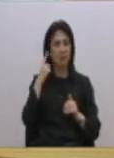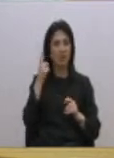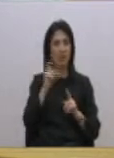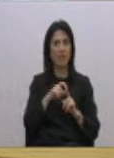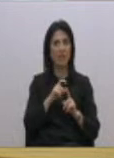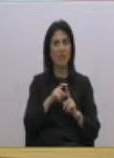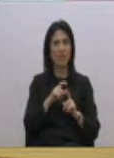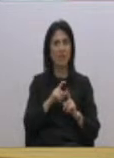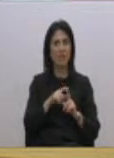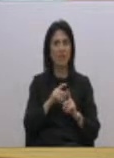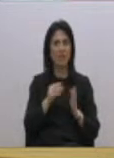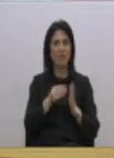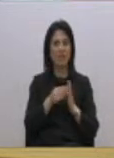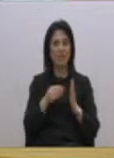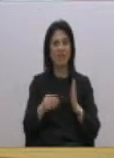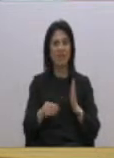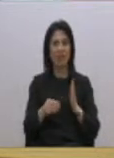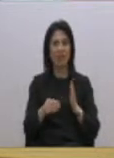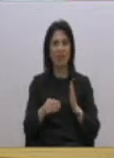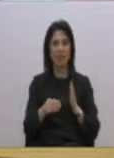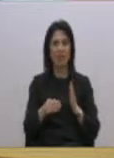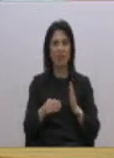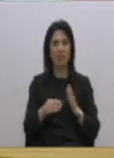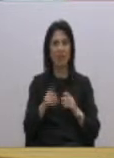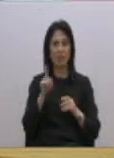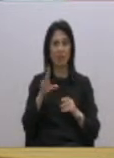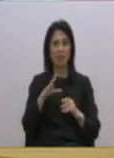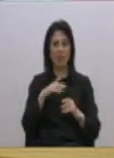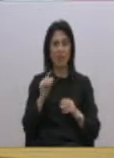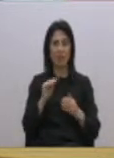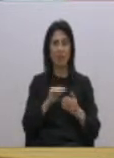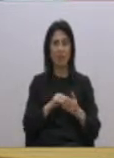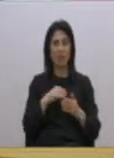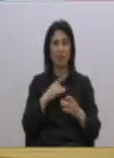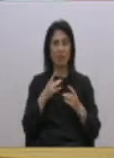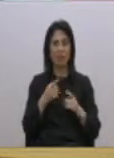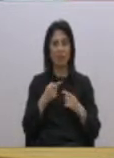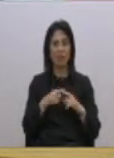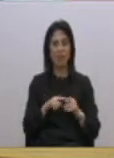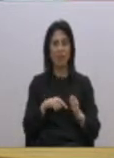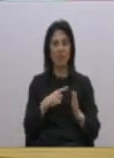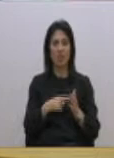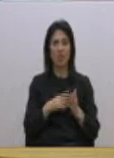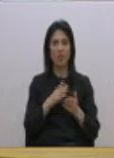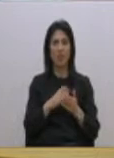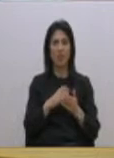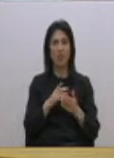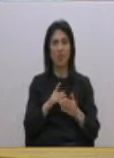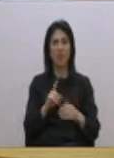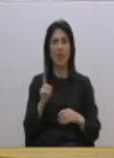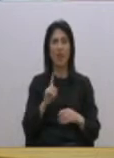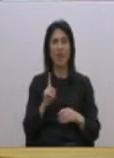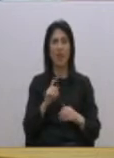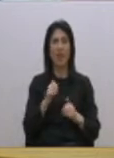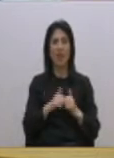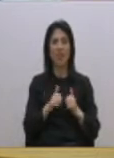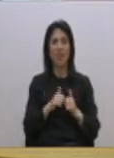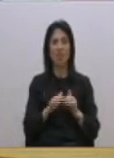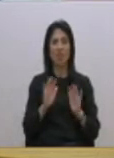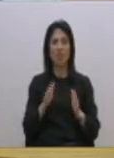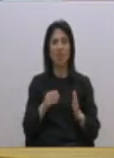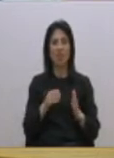სიტყვა დისკვალიფიკაცია. Matas condat mizitebuli. Mă ubro tehnicul și șegit cu amacasete. Rasi și rit